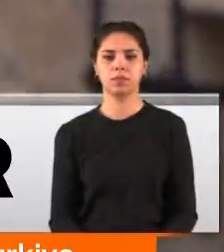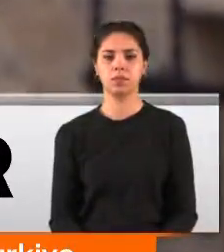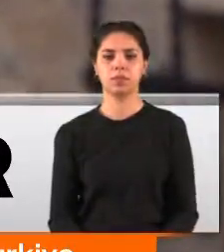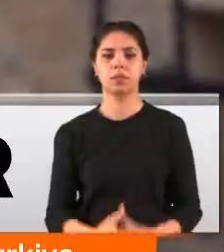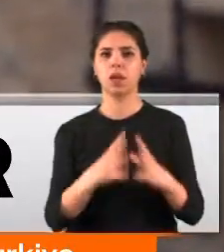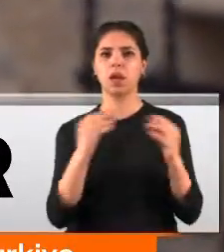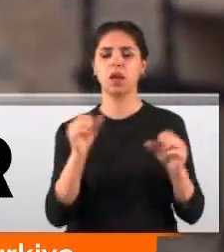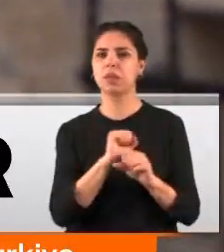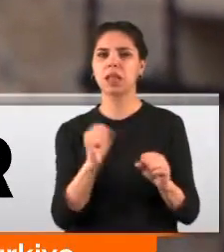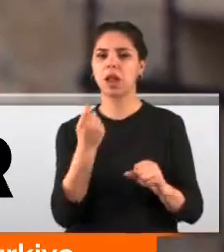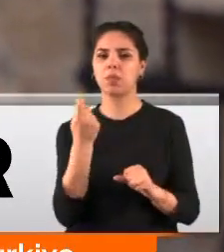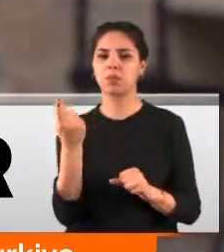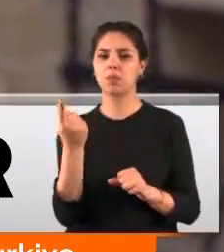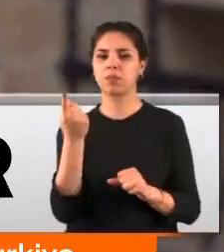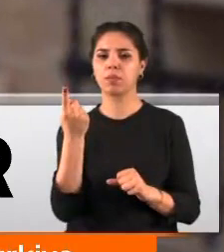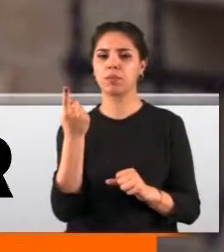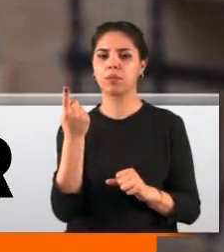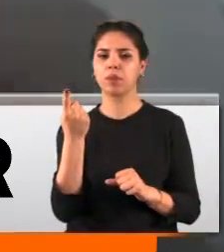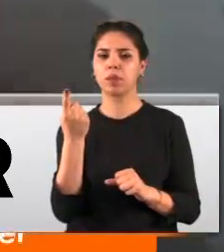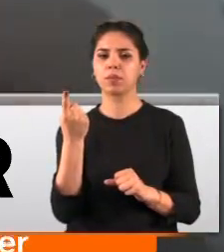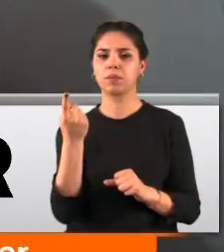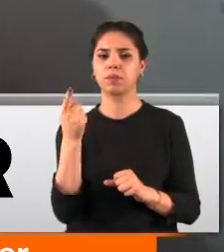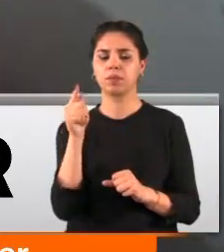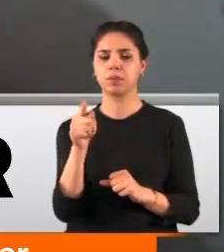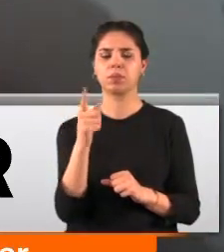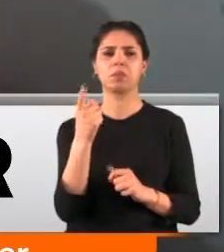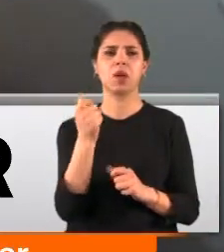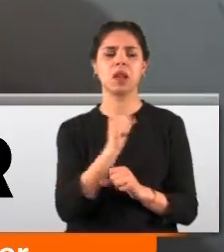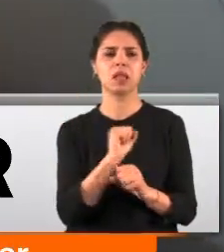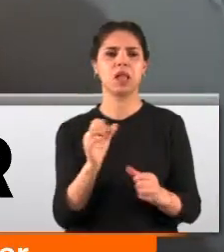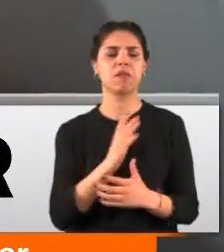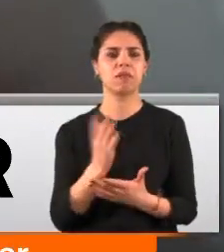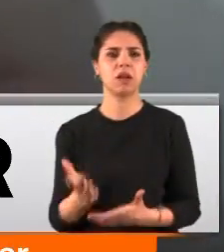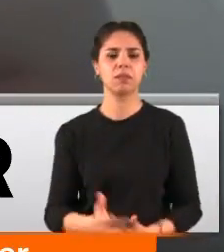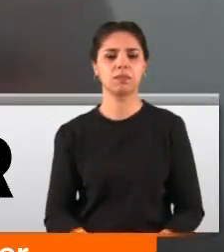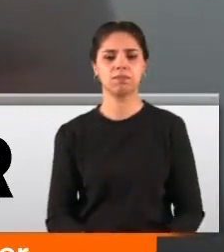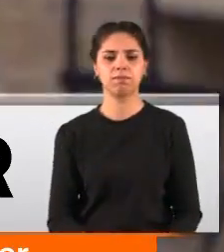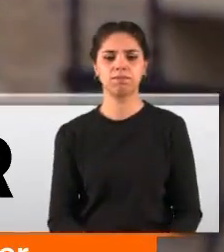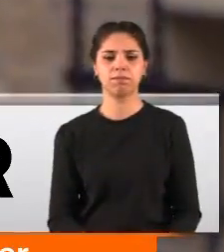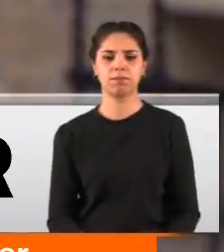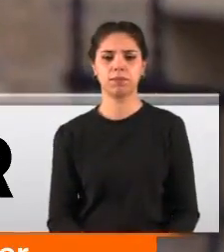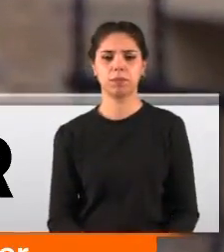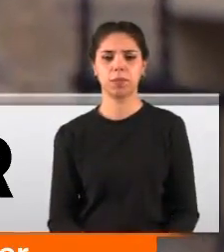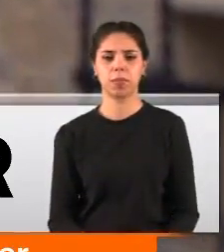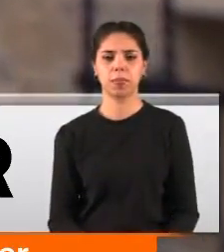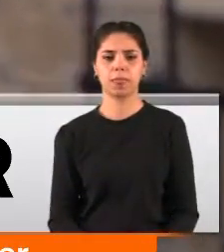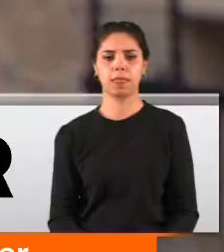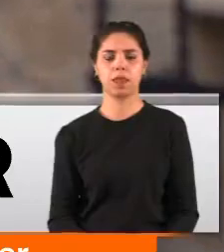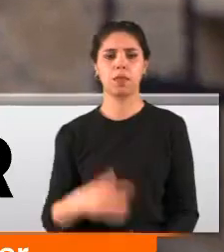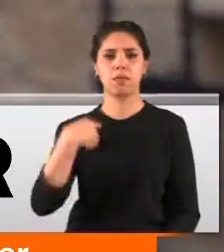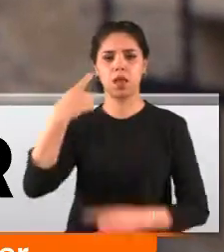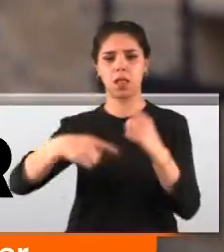Kaybınız ne kadar? Benim 103 bin lira şu an. Bu verdiğim paraları ödemek için arsamı sattım, mağdur oldum. Sadece en yakınlarımdan